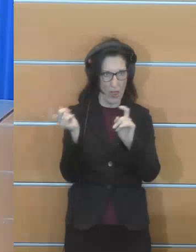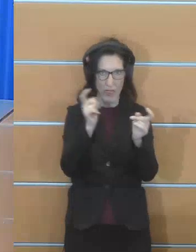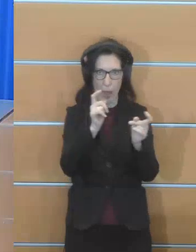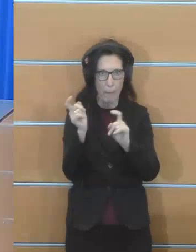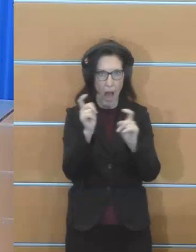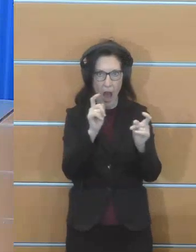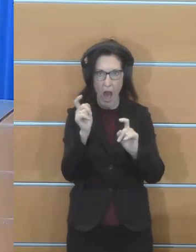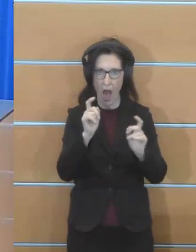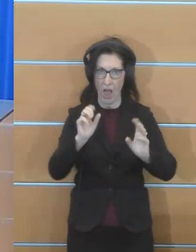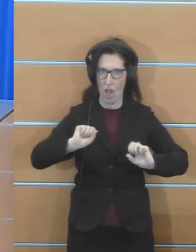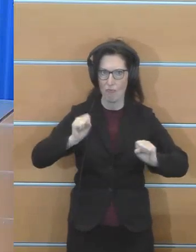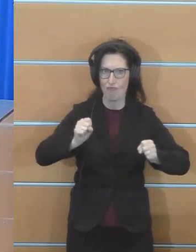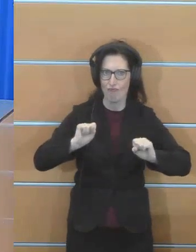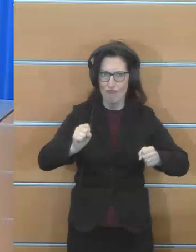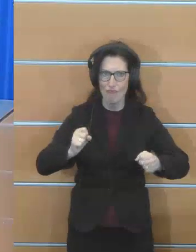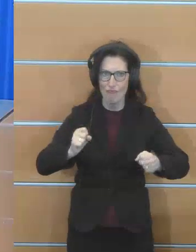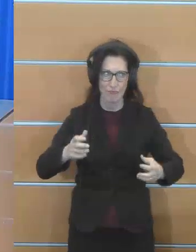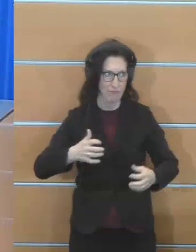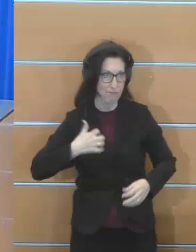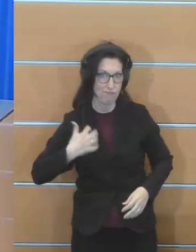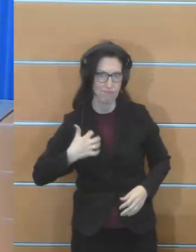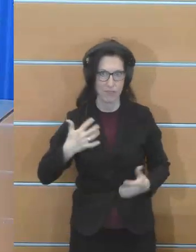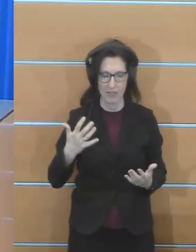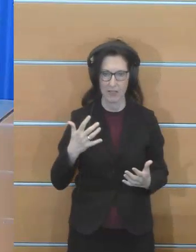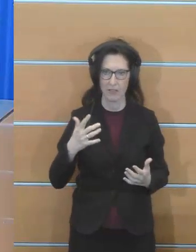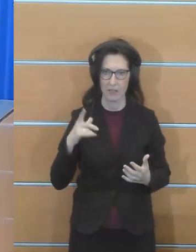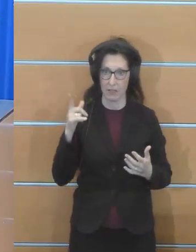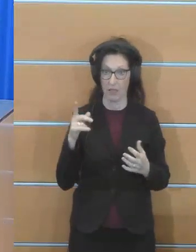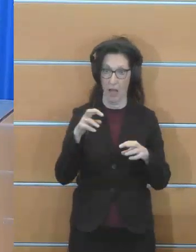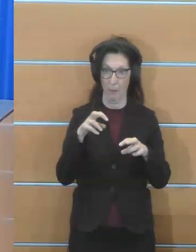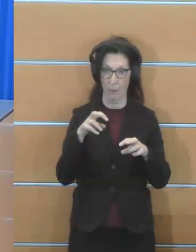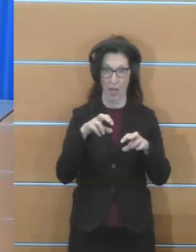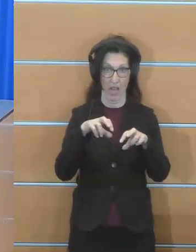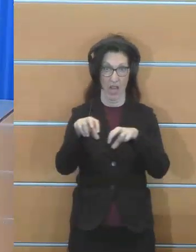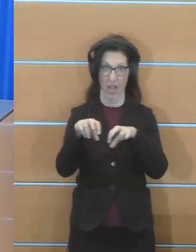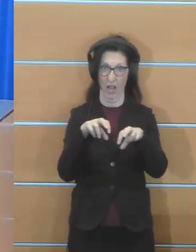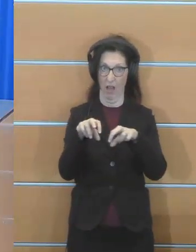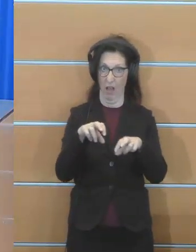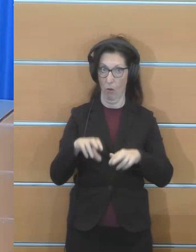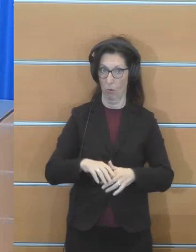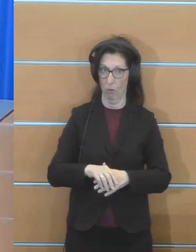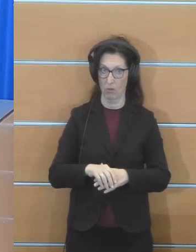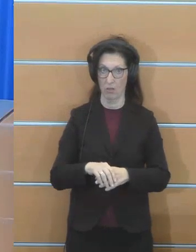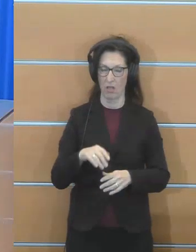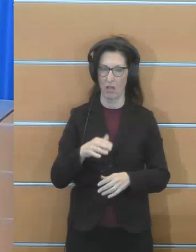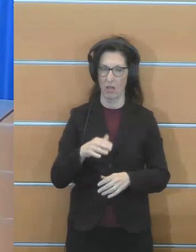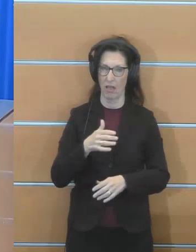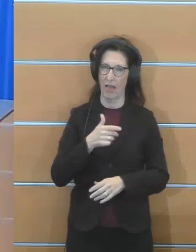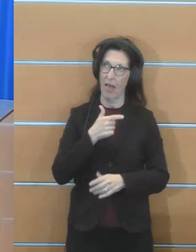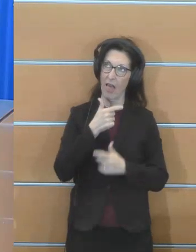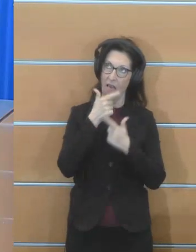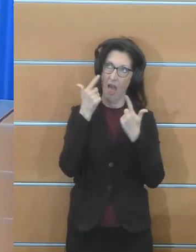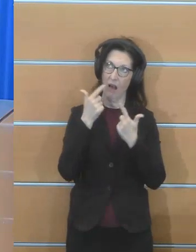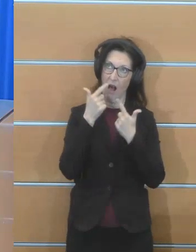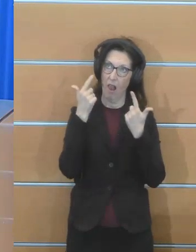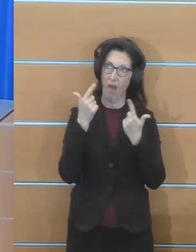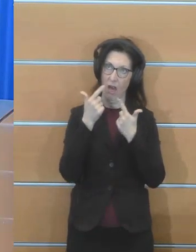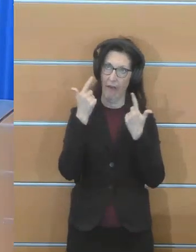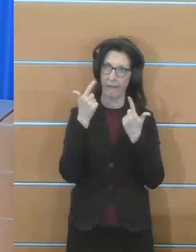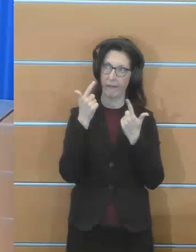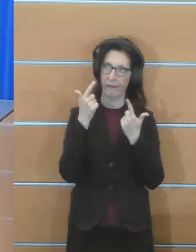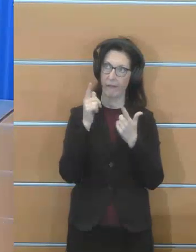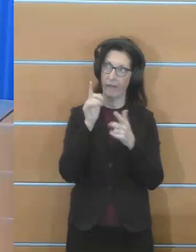Feuer hat wenn man sich kritisch mit der Regierung Erklärung auseinandersetzt nur was